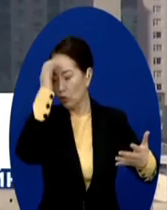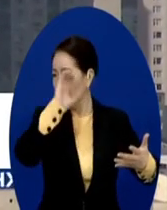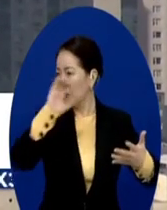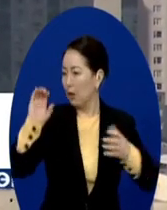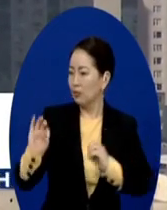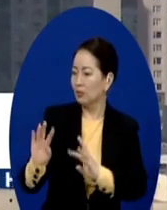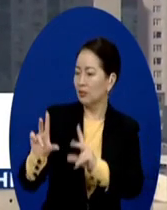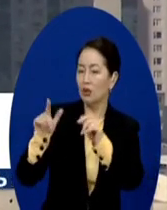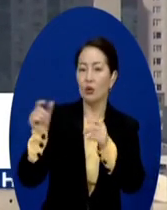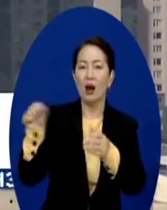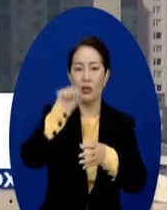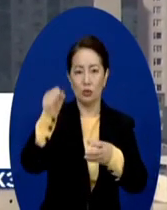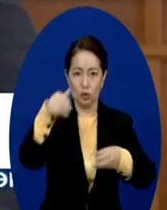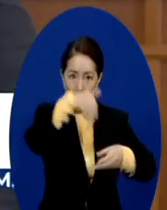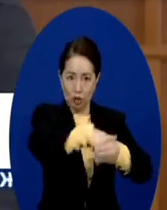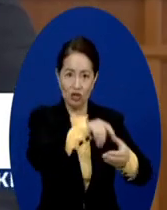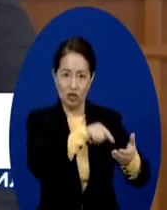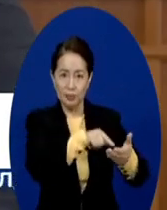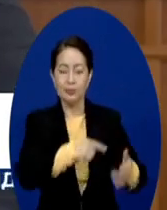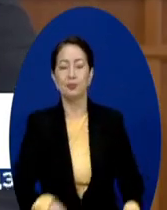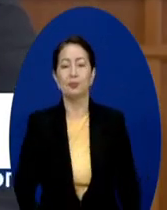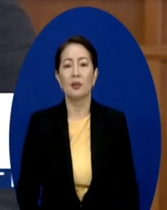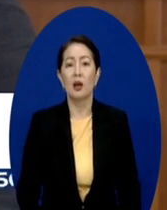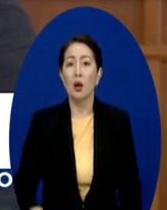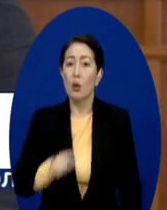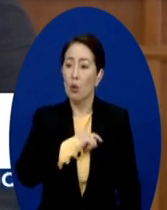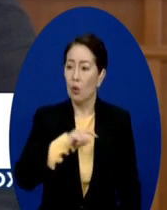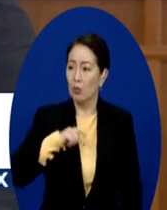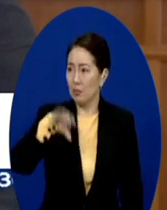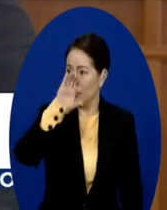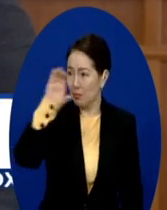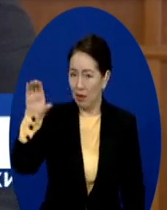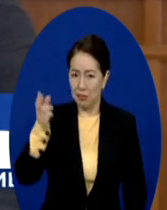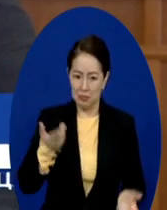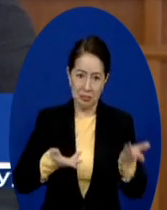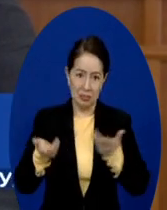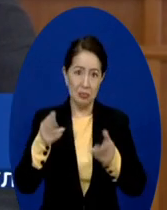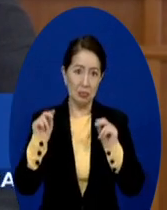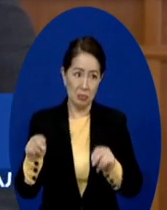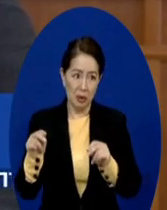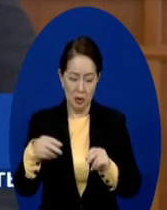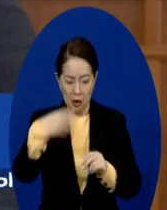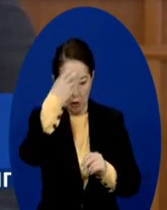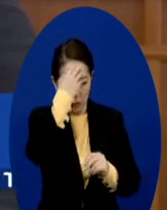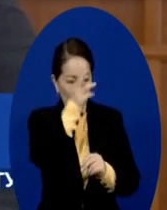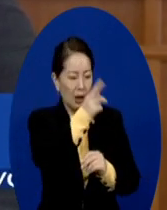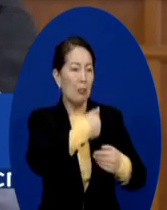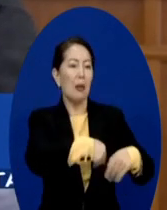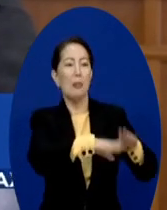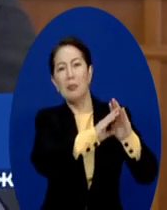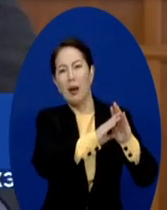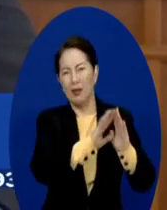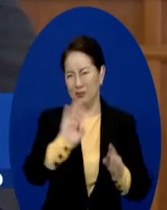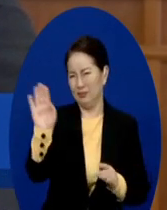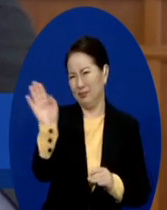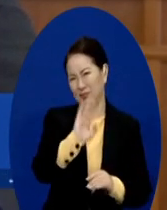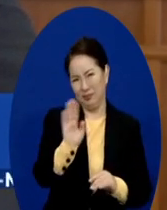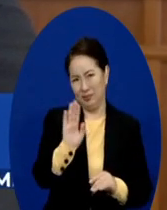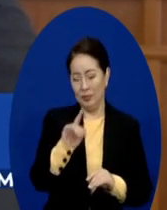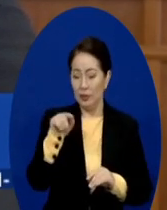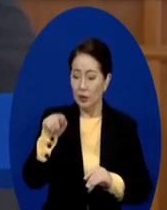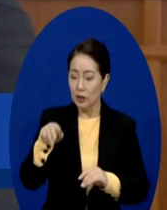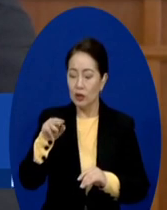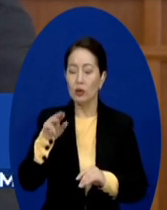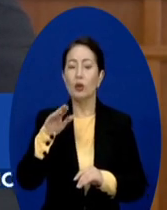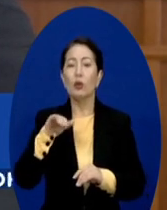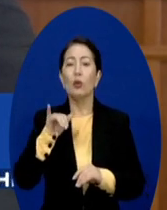сайжруулах асуудлууд багтаж байна. Нэгэнт хувийн хөвчлийн хийж болох энэ бизнесийн секторуд дээр төр өөрө компани байгуулж явдггүй байх. Тэр одоо тууц дээр нь